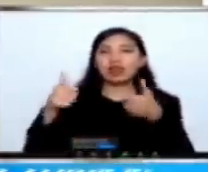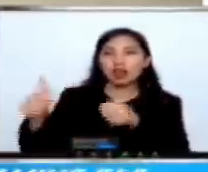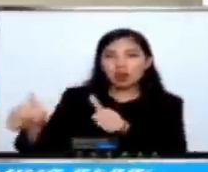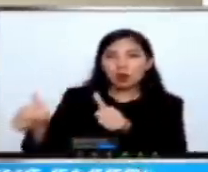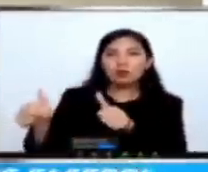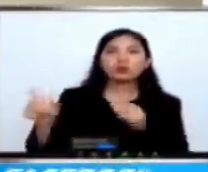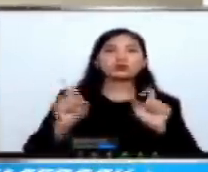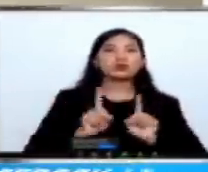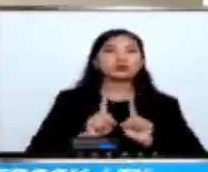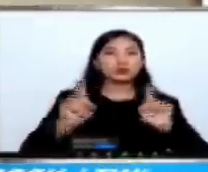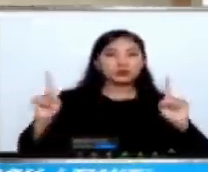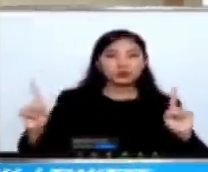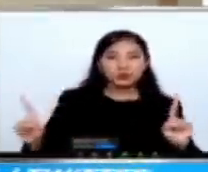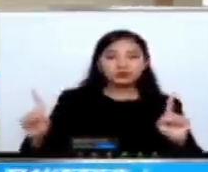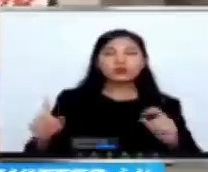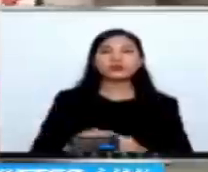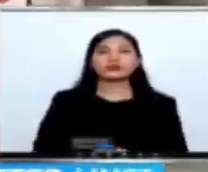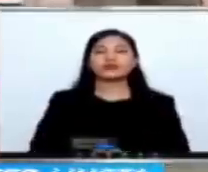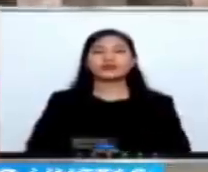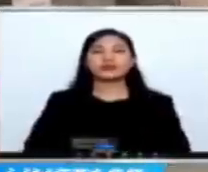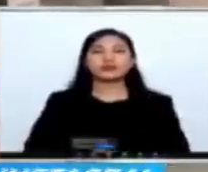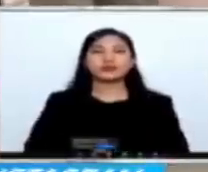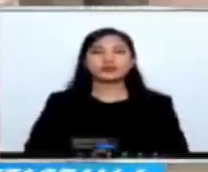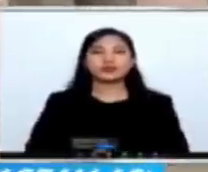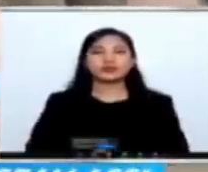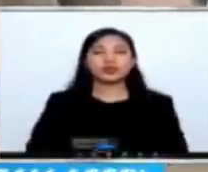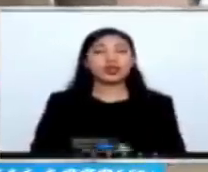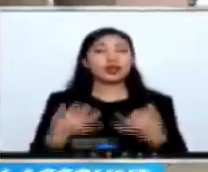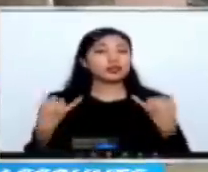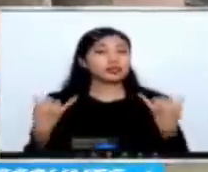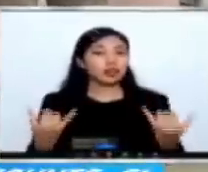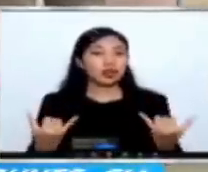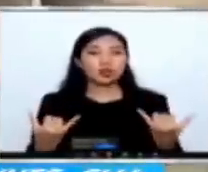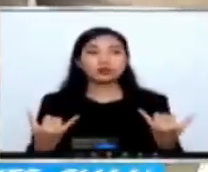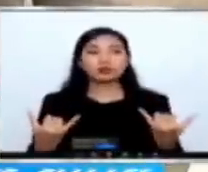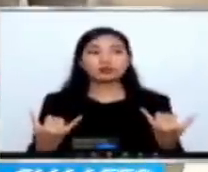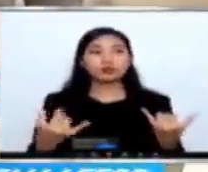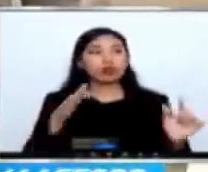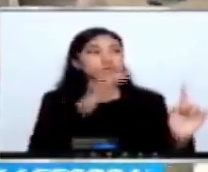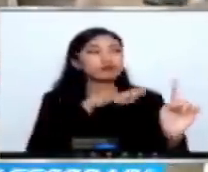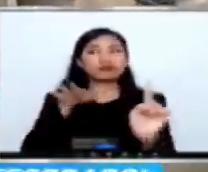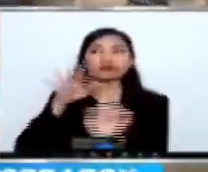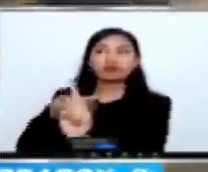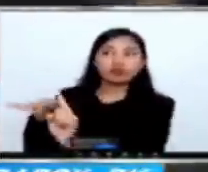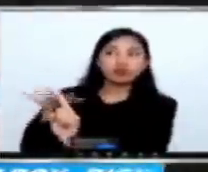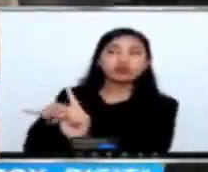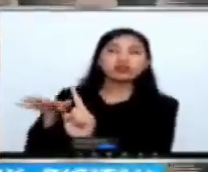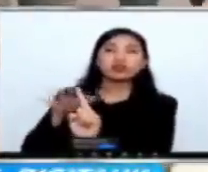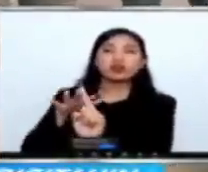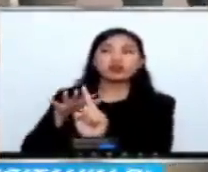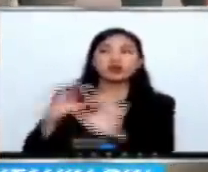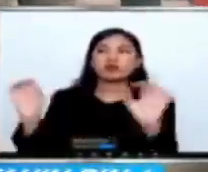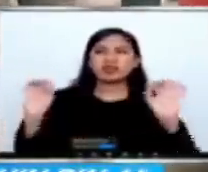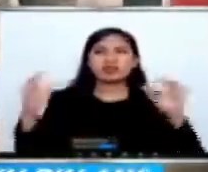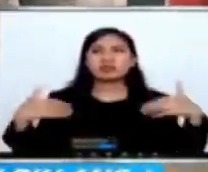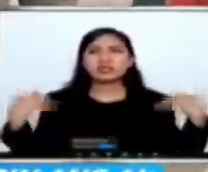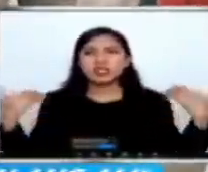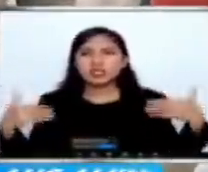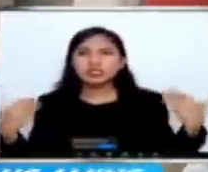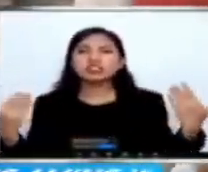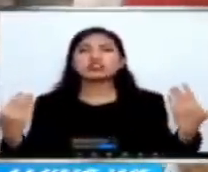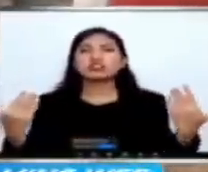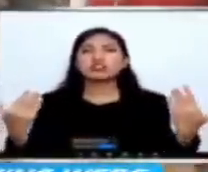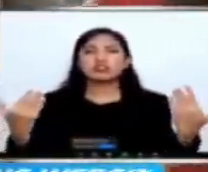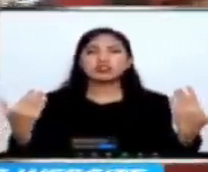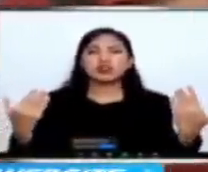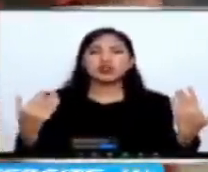distancing. Awa ng Diyos, Rafi, wala naman tayong mga nakikitang lampas na doon sa sa tinatawag na age limit na